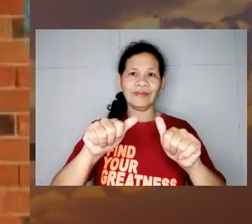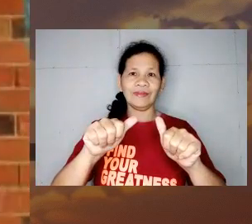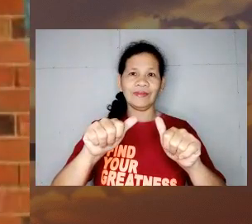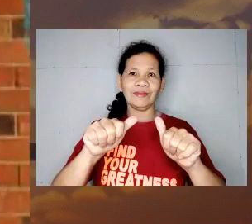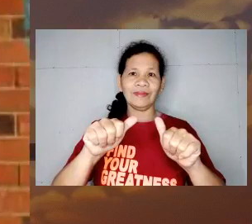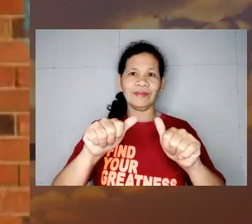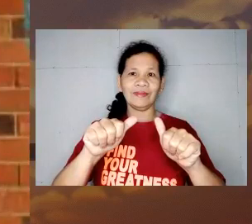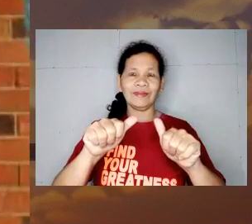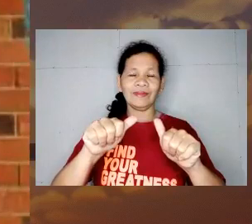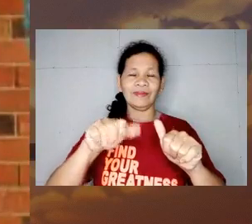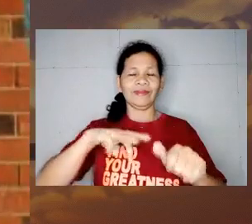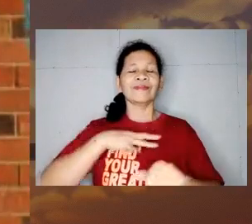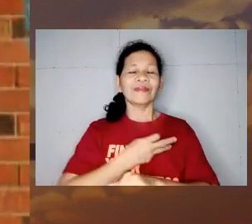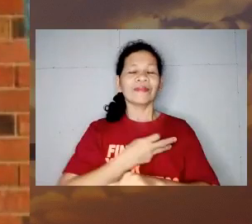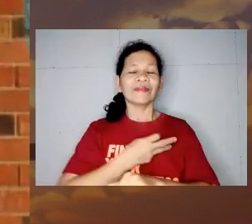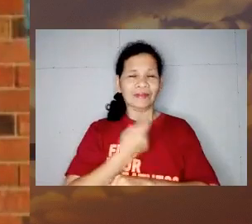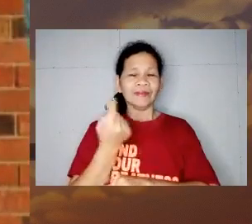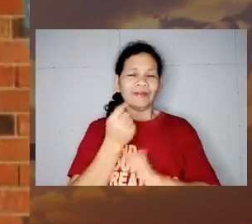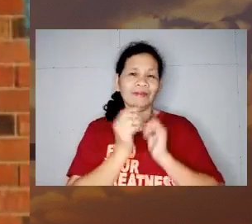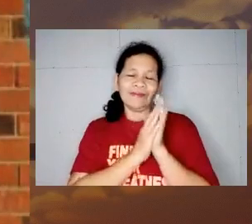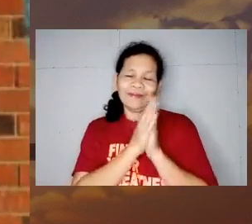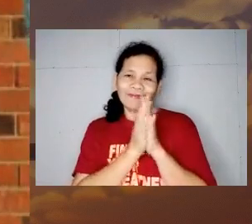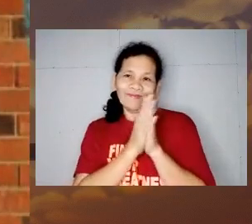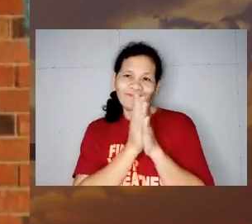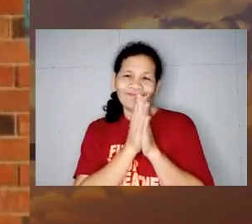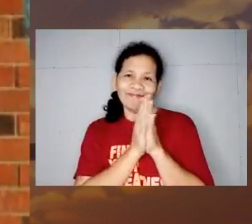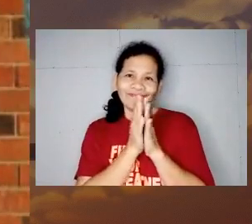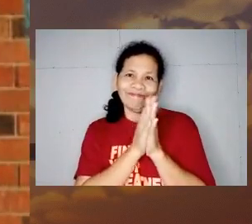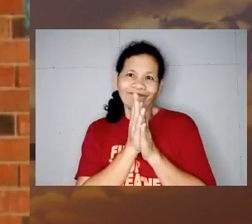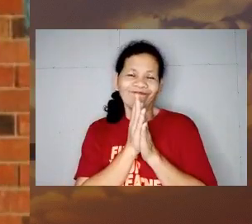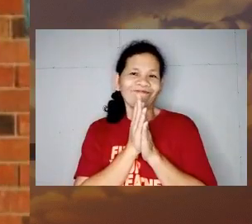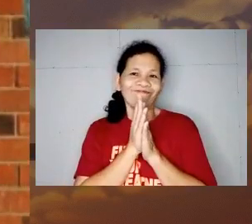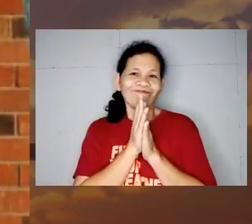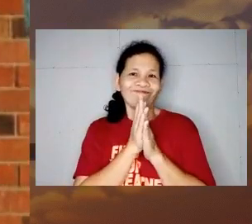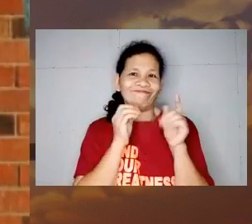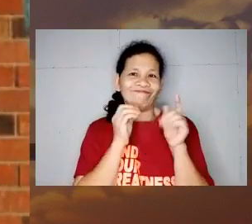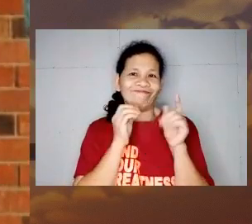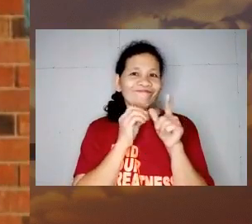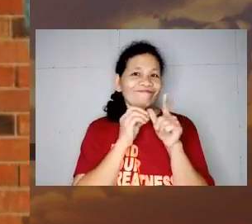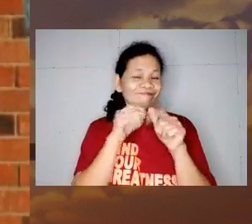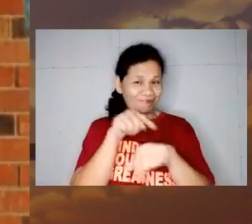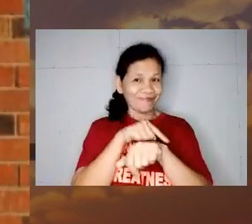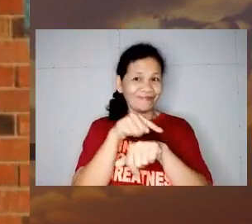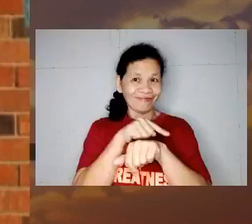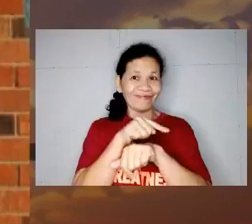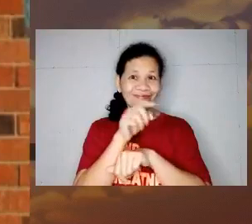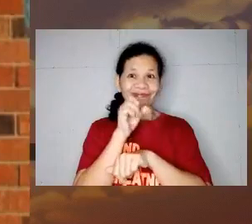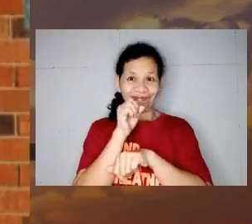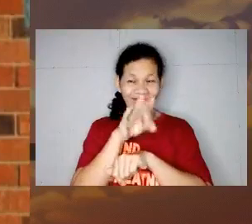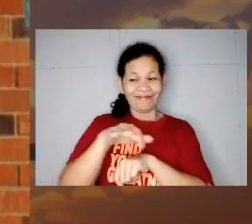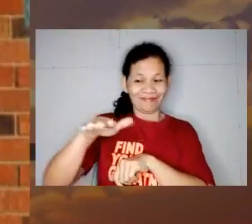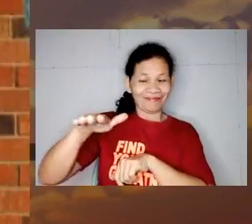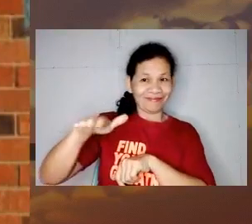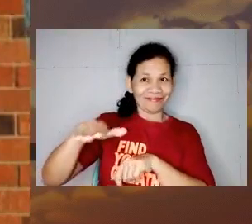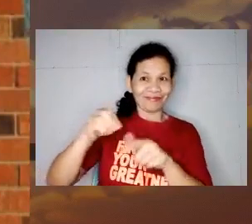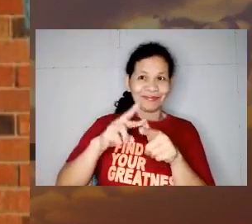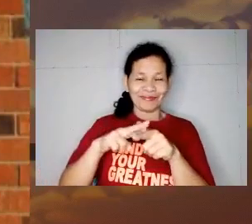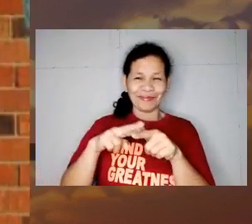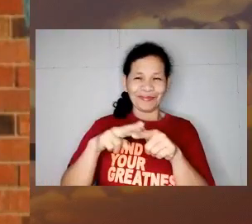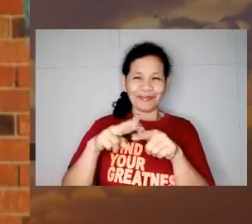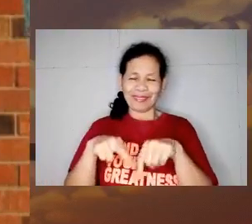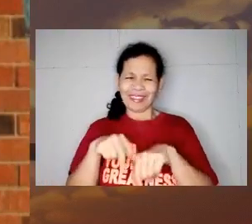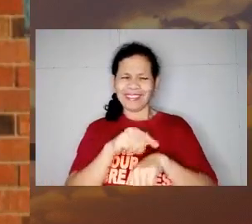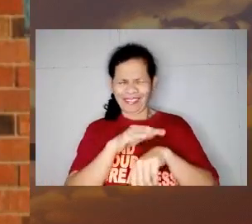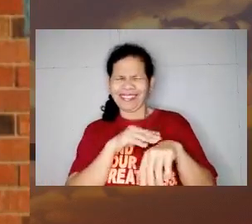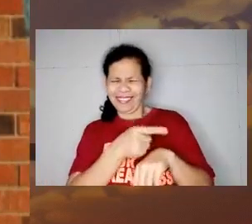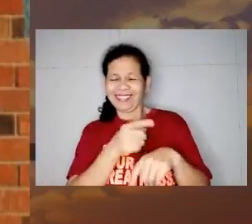minimithi. Lalo na sa mga bata ay sabay kalabit sa iyo o hila sa iyo,